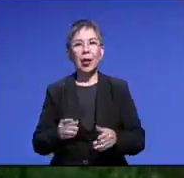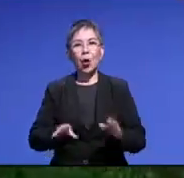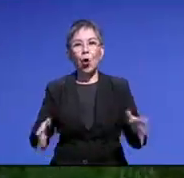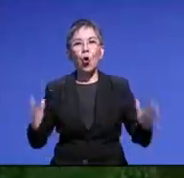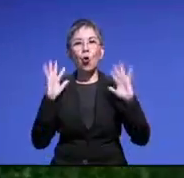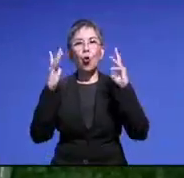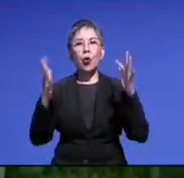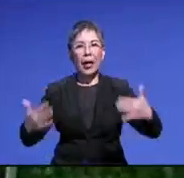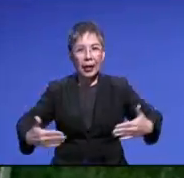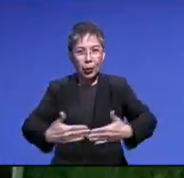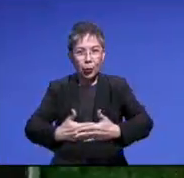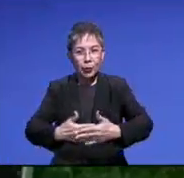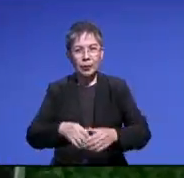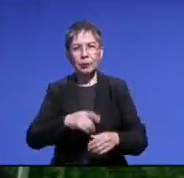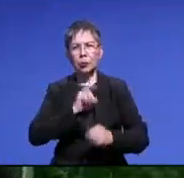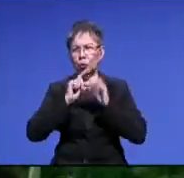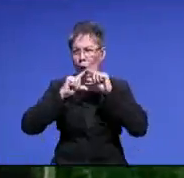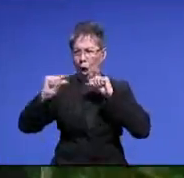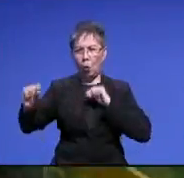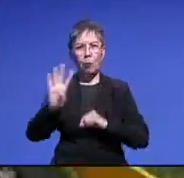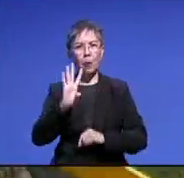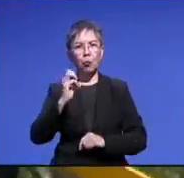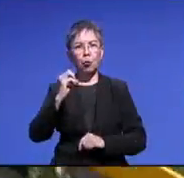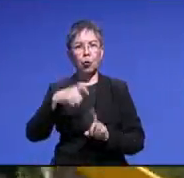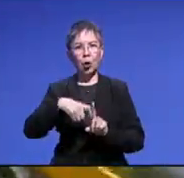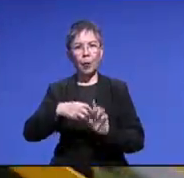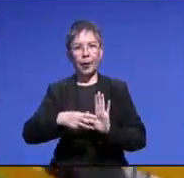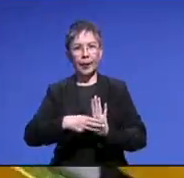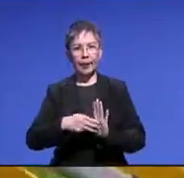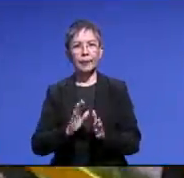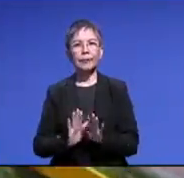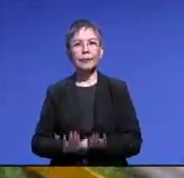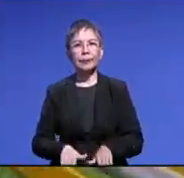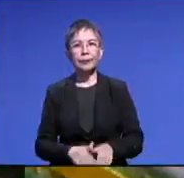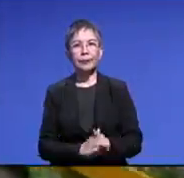sejauh 40 km. Syamsuddin Nur, Barito Utara, Kalimantan Tengah.